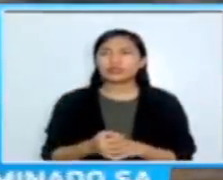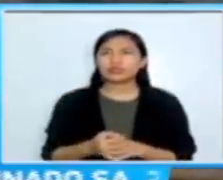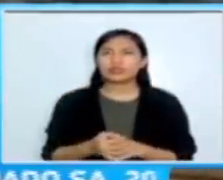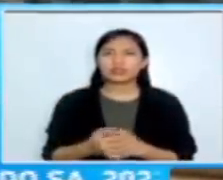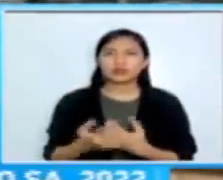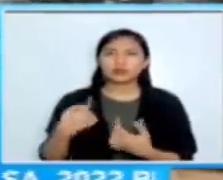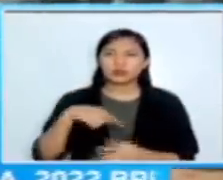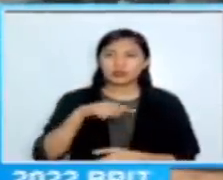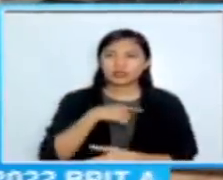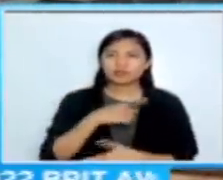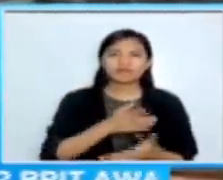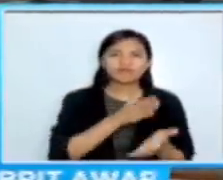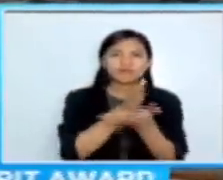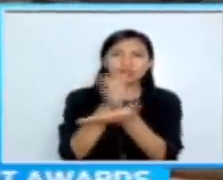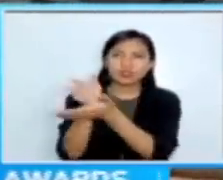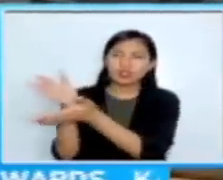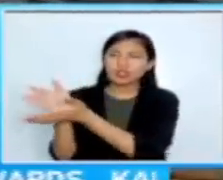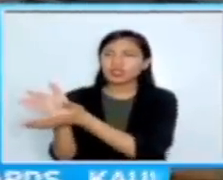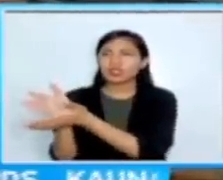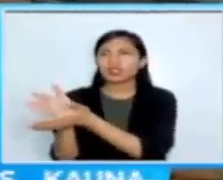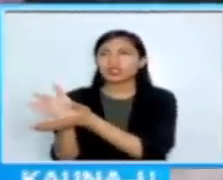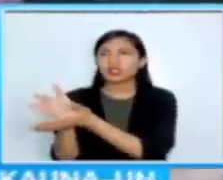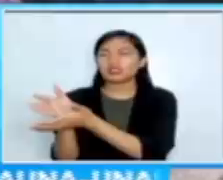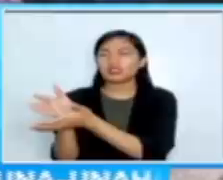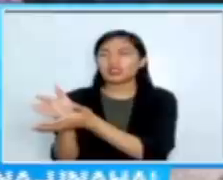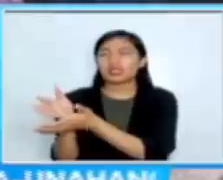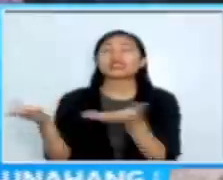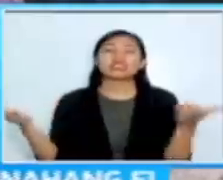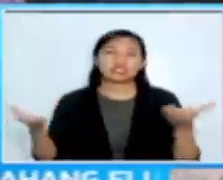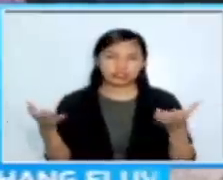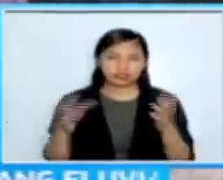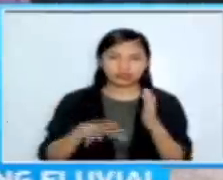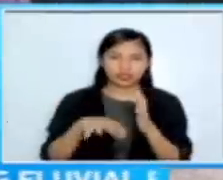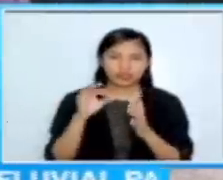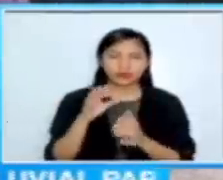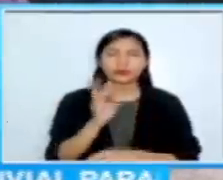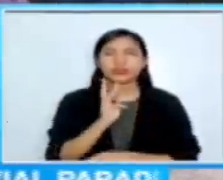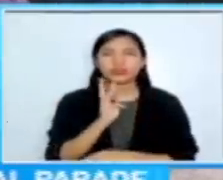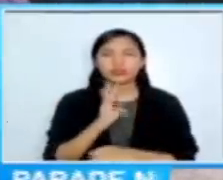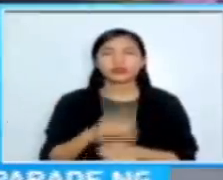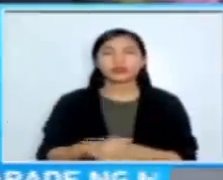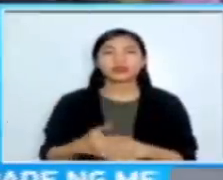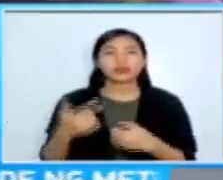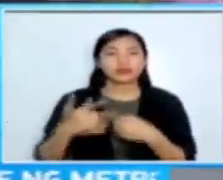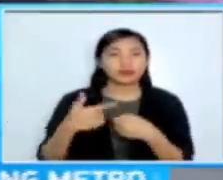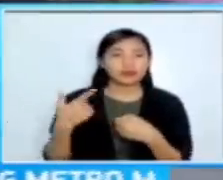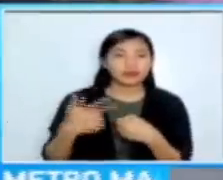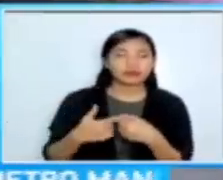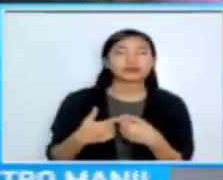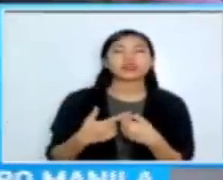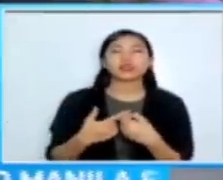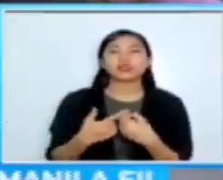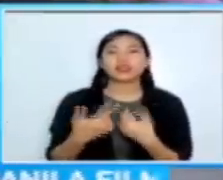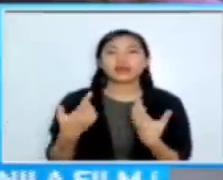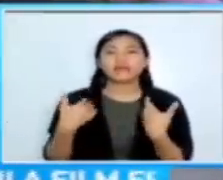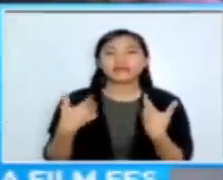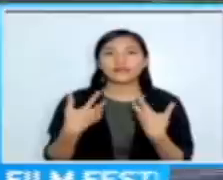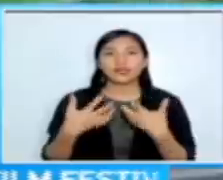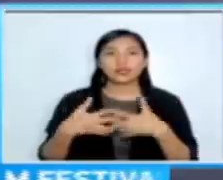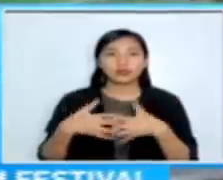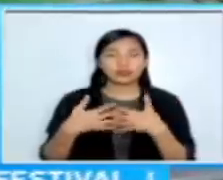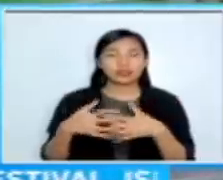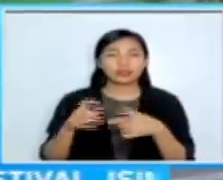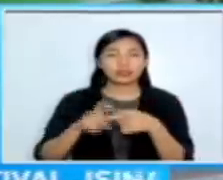ko. Dito kami nakahanap. Sa isang gasoline station na may generator, kanya-kanyang dala ng extension cord